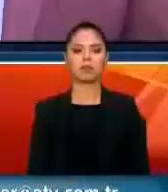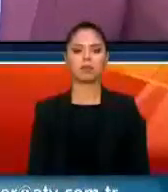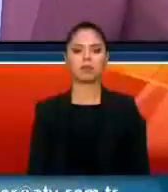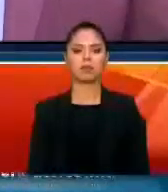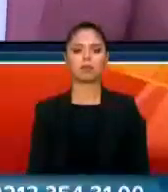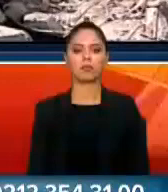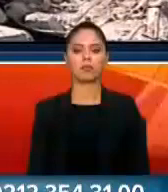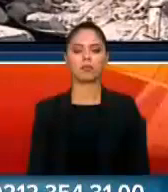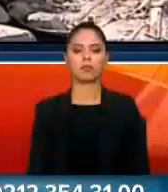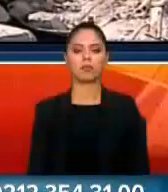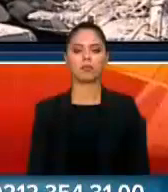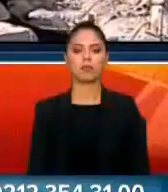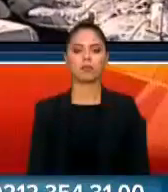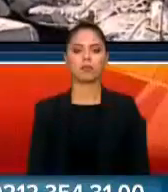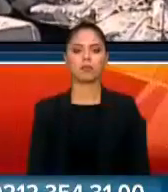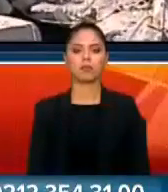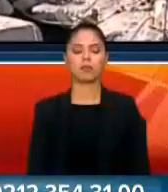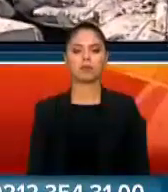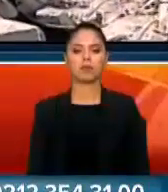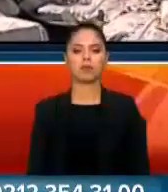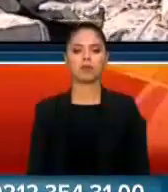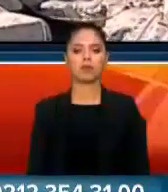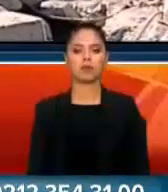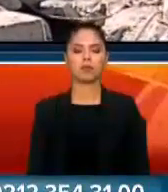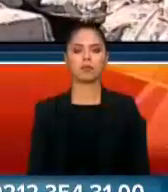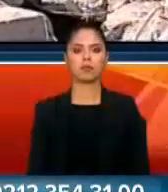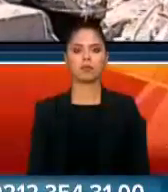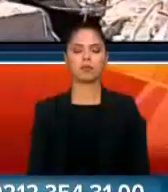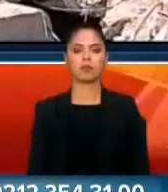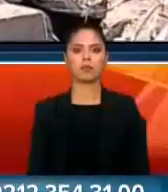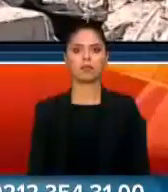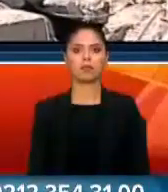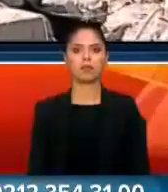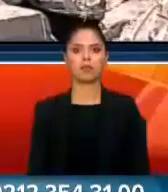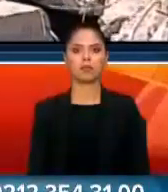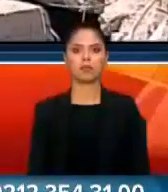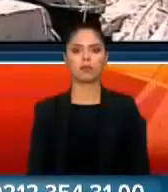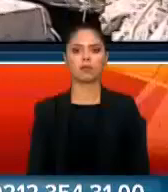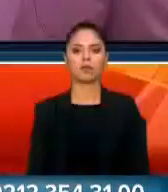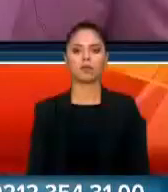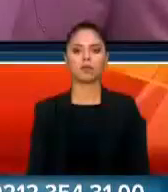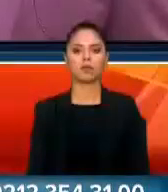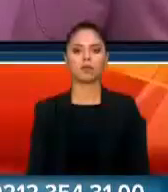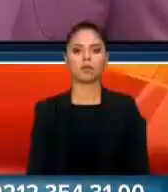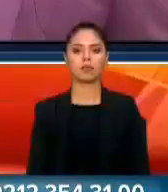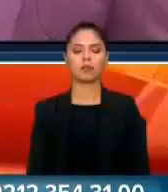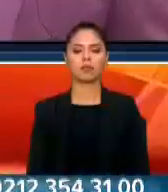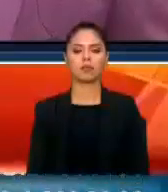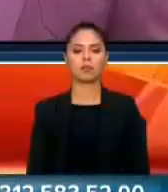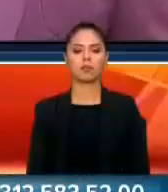parçası kırılmadı ama fayda olması nedeniyle önemli bir deprem